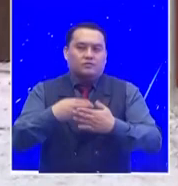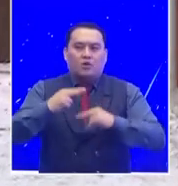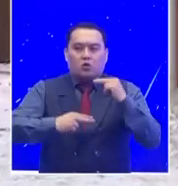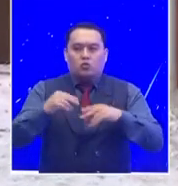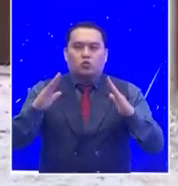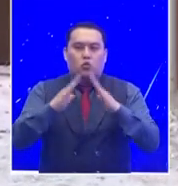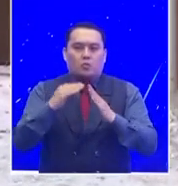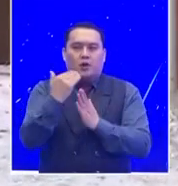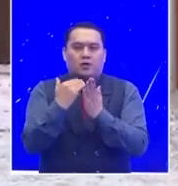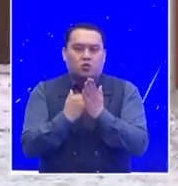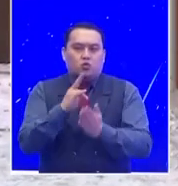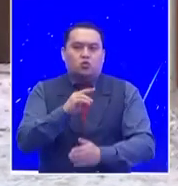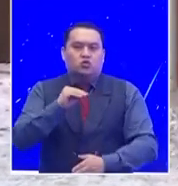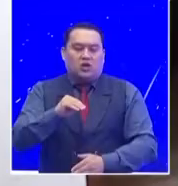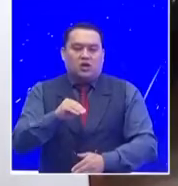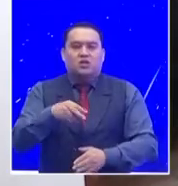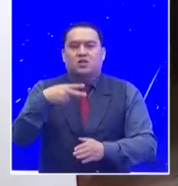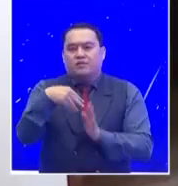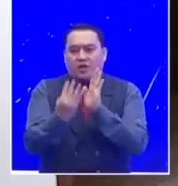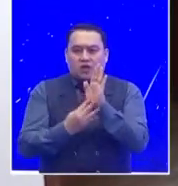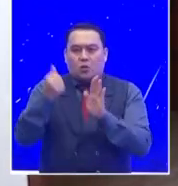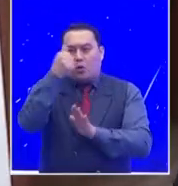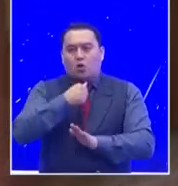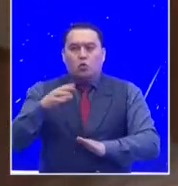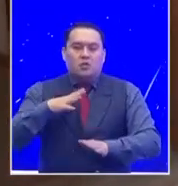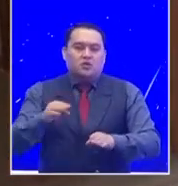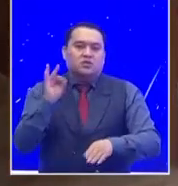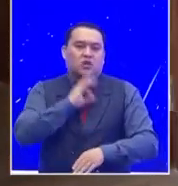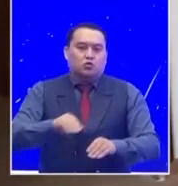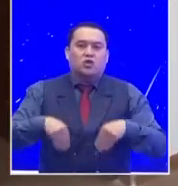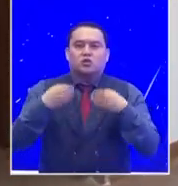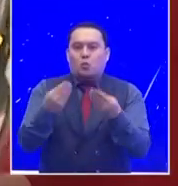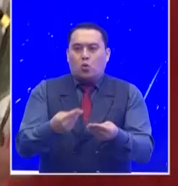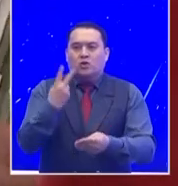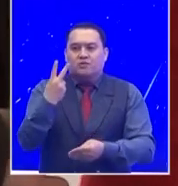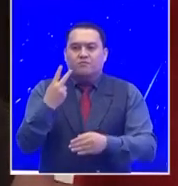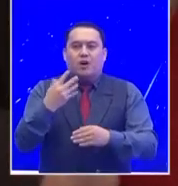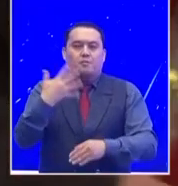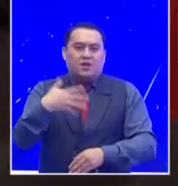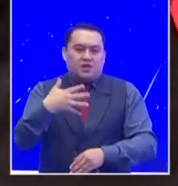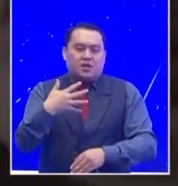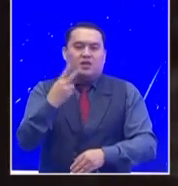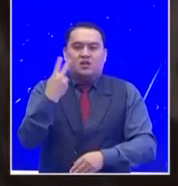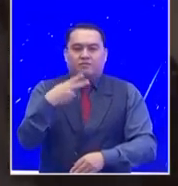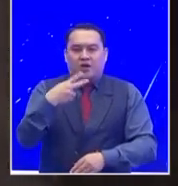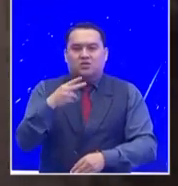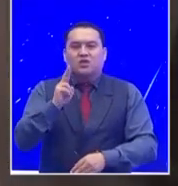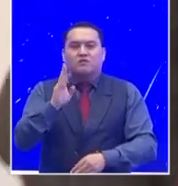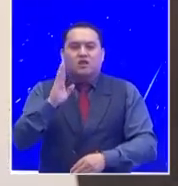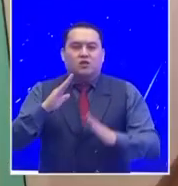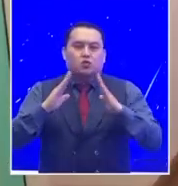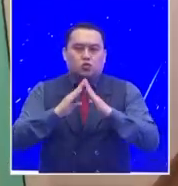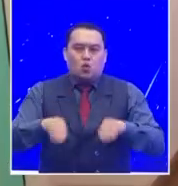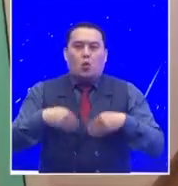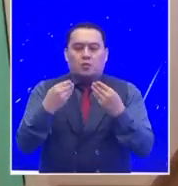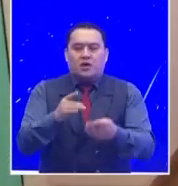жилых домов по программе «Нурлы жер». Только в 2019 году было сдано в эксплуатацию 2 50 и 20 квартирных дома. В том числе за